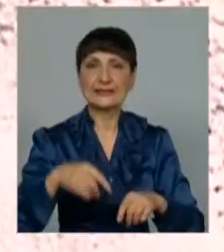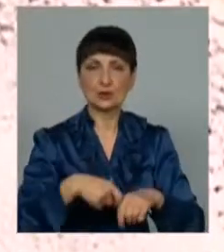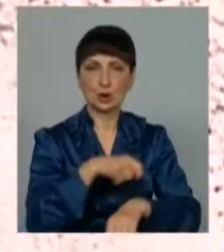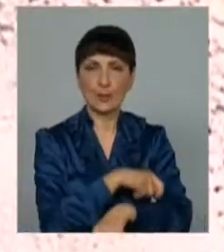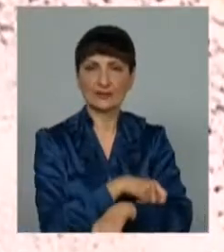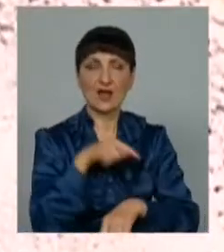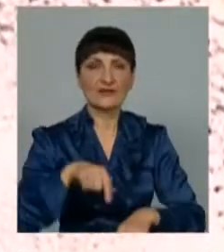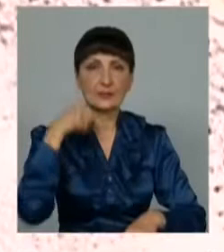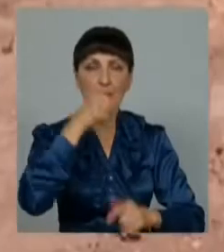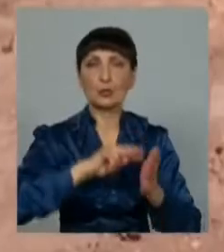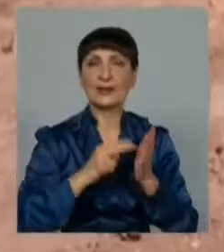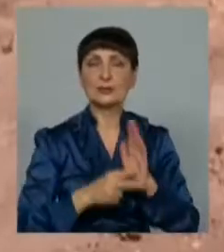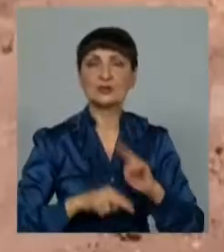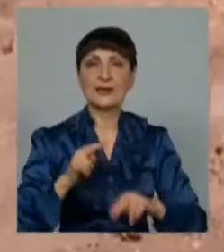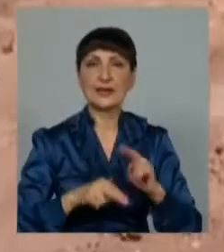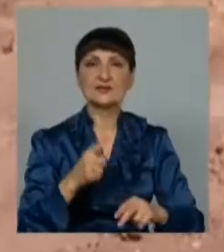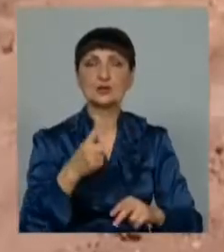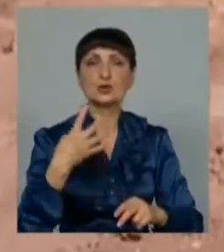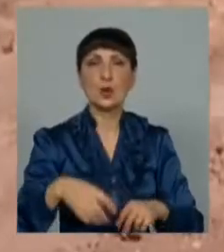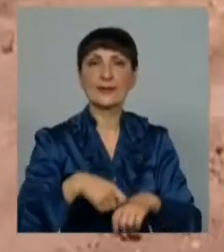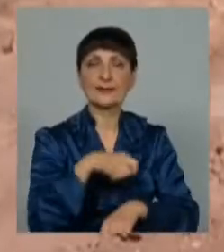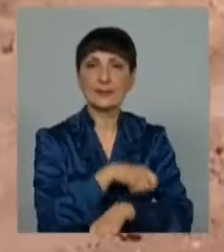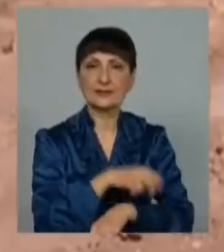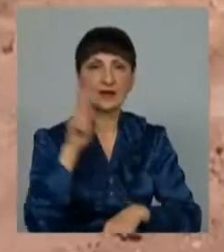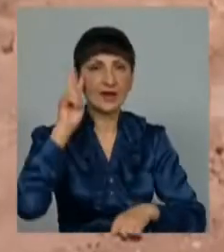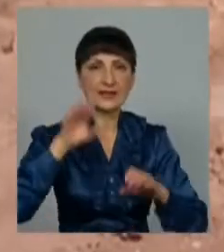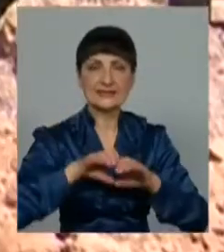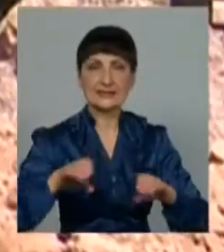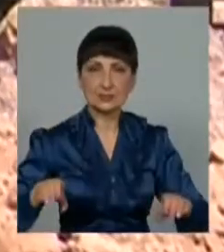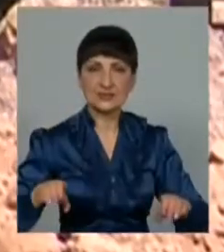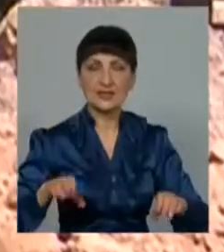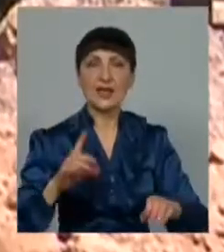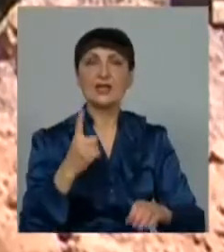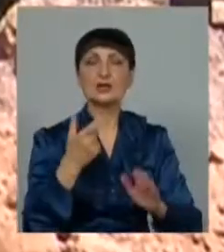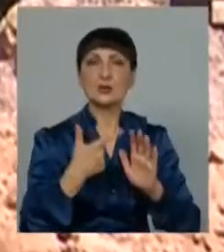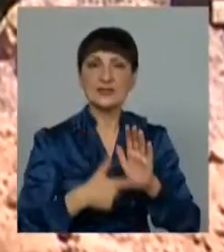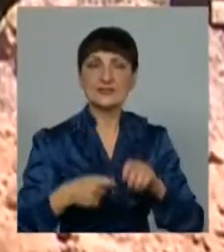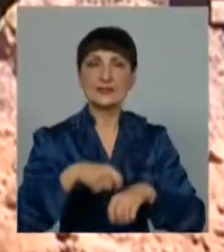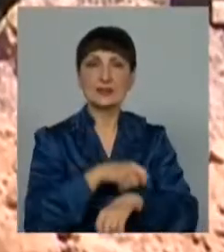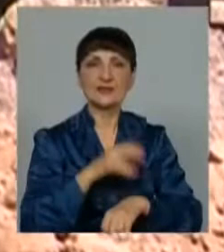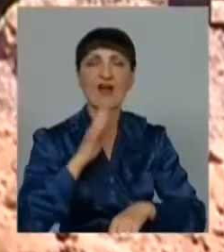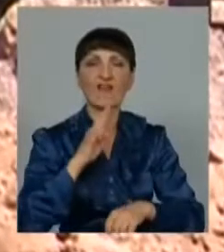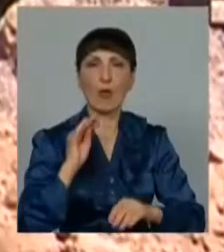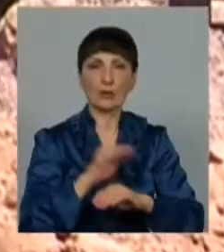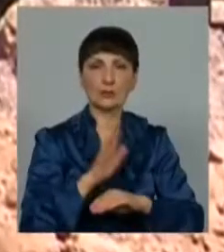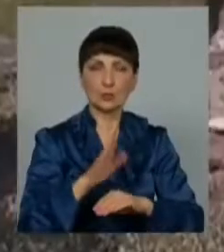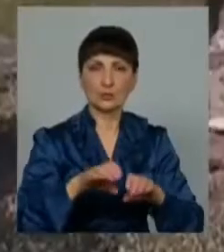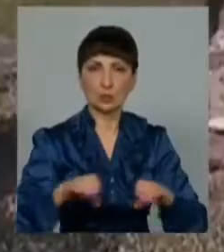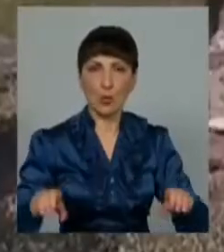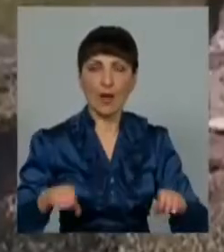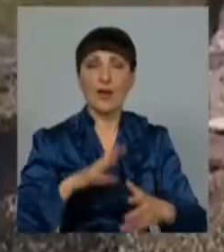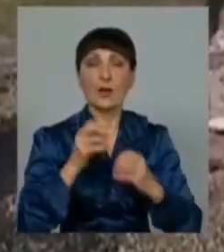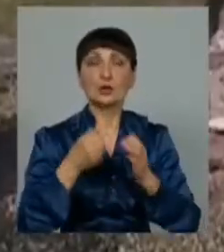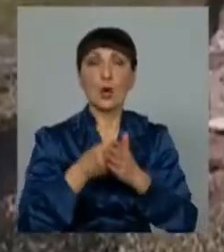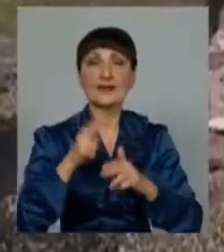километров. В этом году планируется строительство 140 километров канализационных сетей и 170 километров водопровода. Таким образом, до